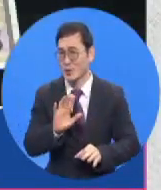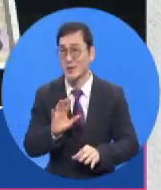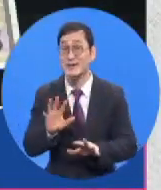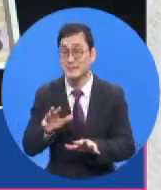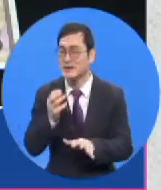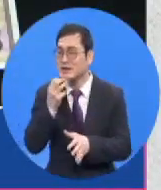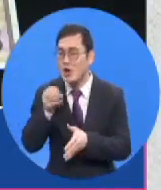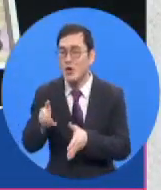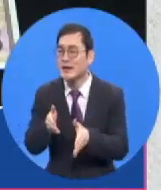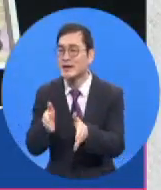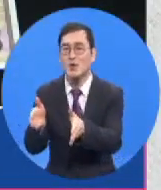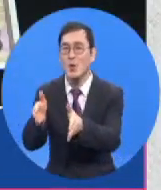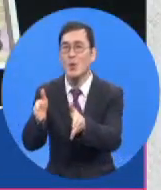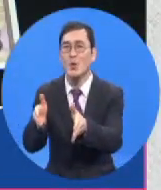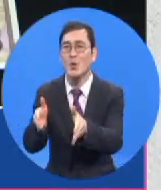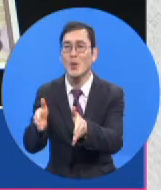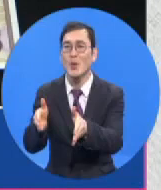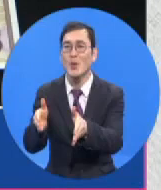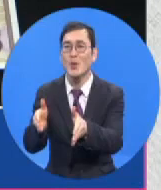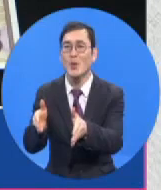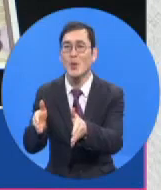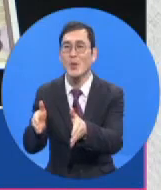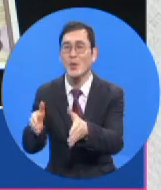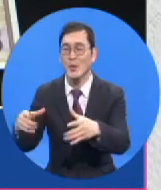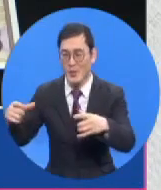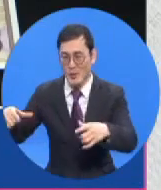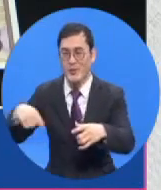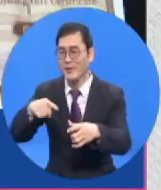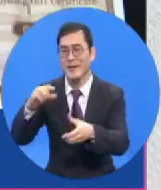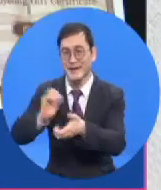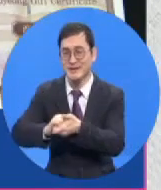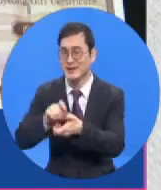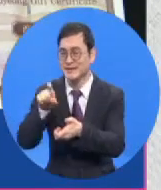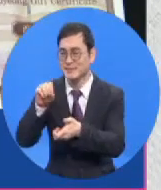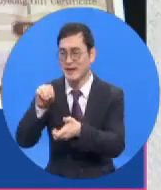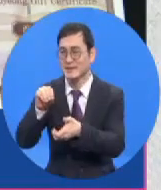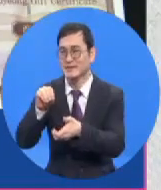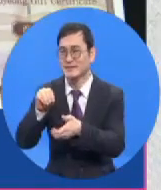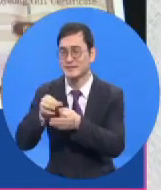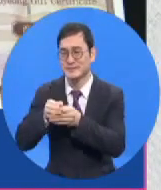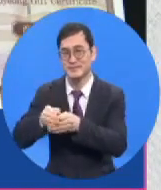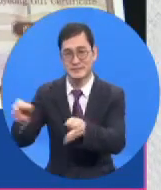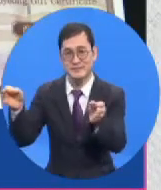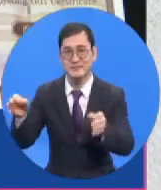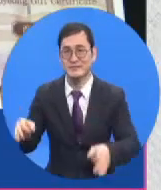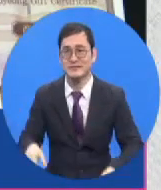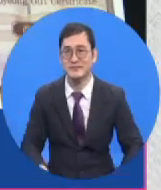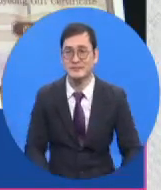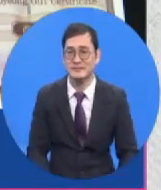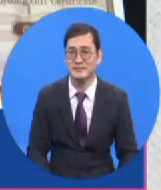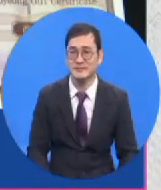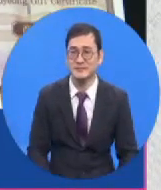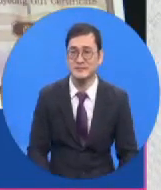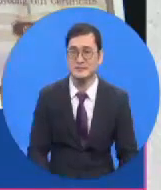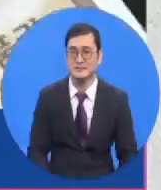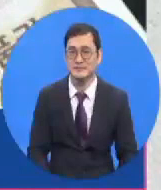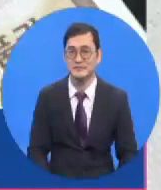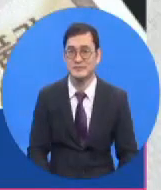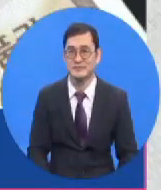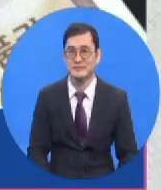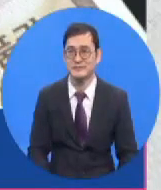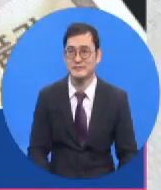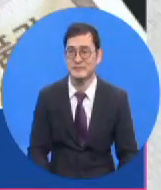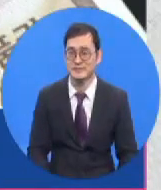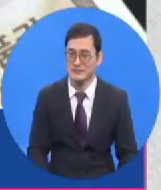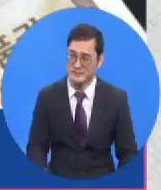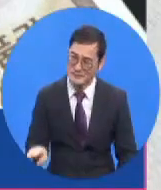경기도 의회의 제안을 받아들여서 10만 원씩 주자라고 하는 건 참 참을 수 없는 가벼움에 대해서 느끼게 하는